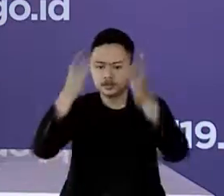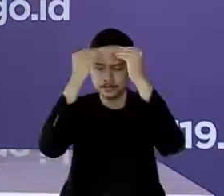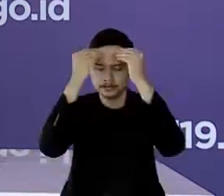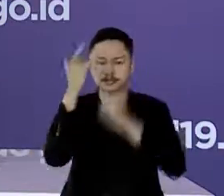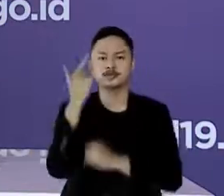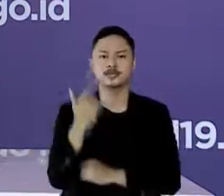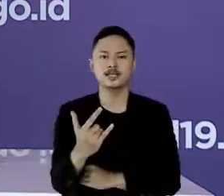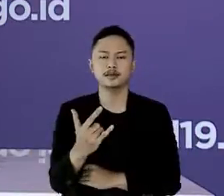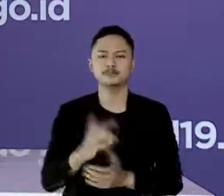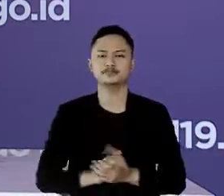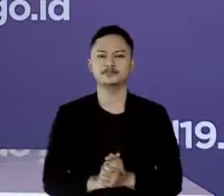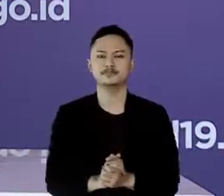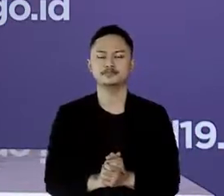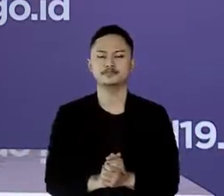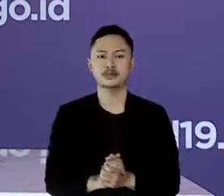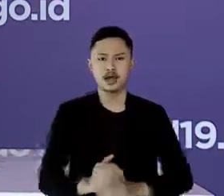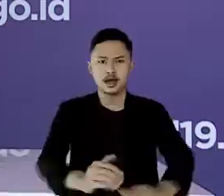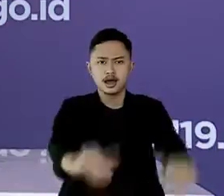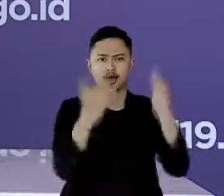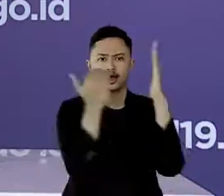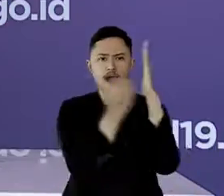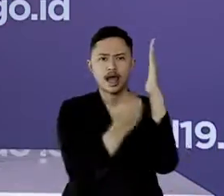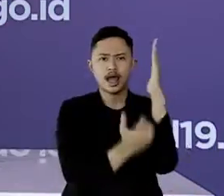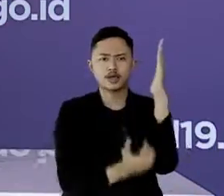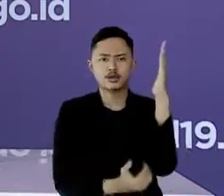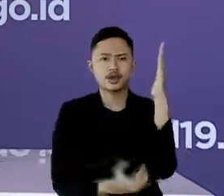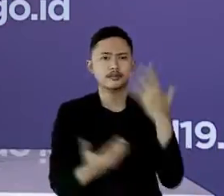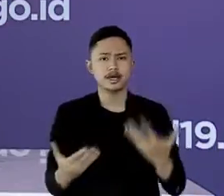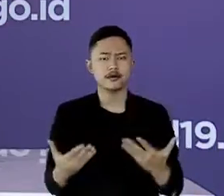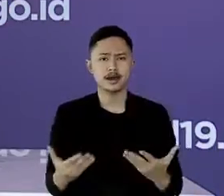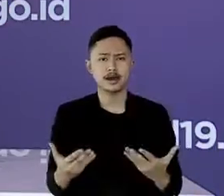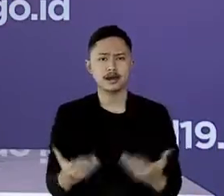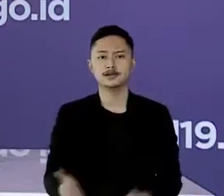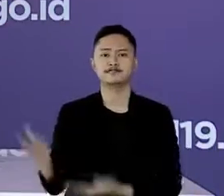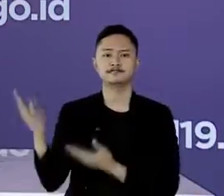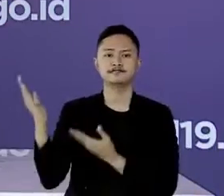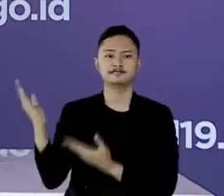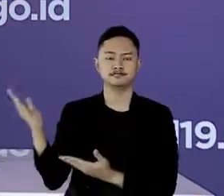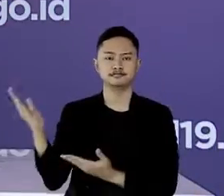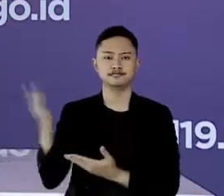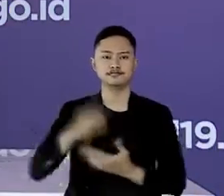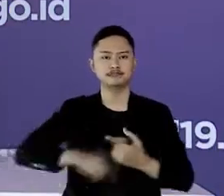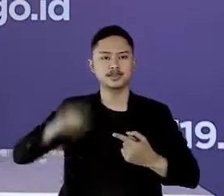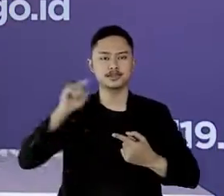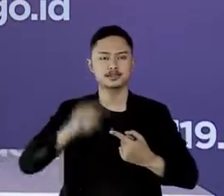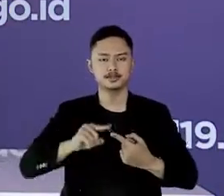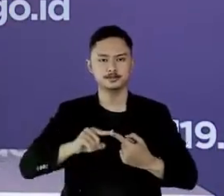merupakan beberapa aturan teknis penyelenggaraan sesuai dengan aturan yang berlaku